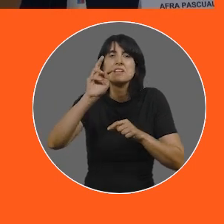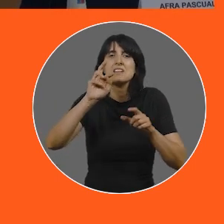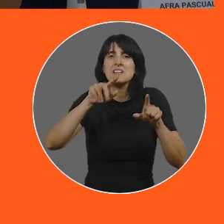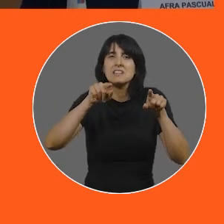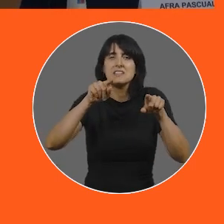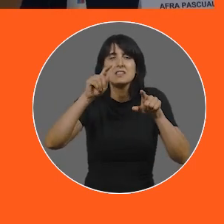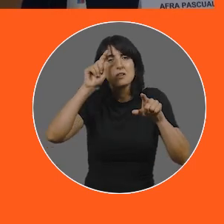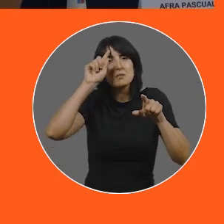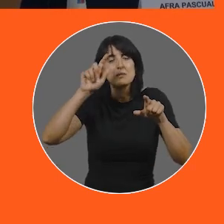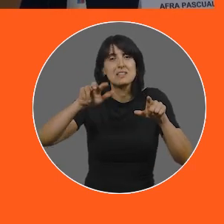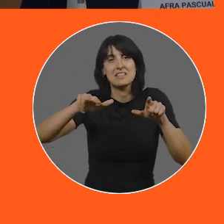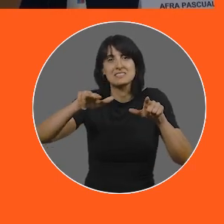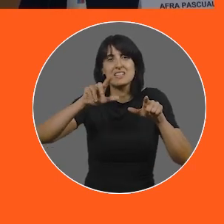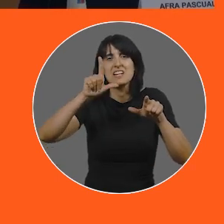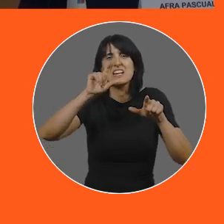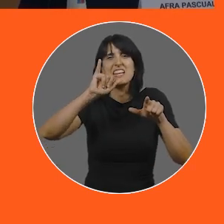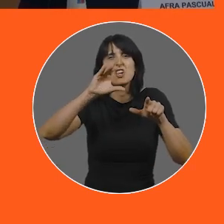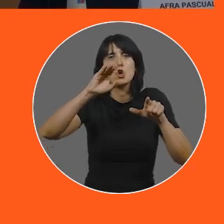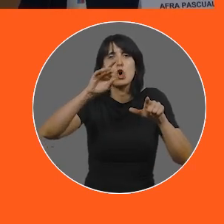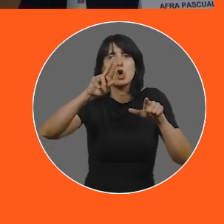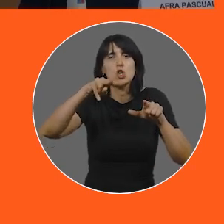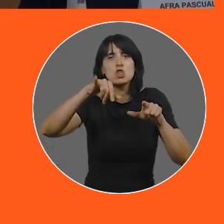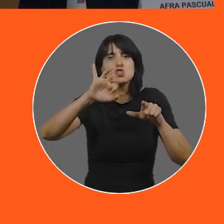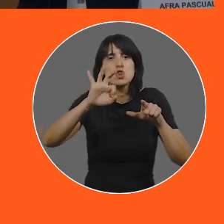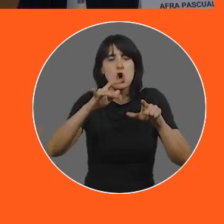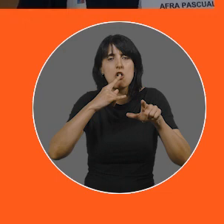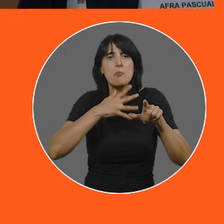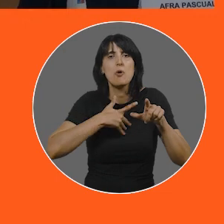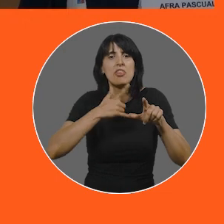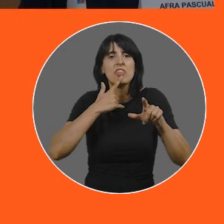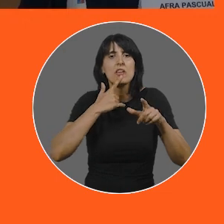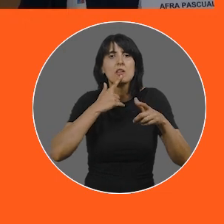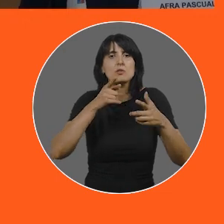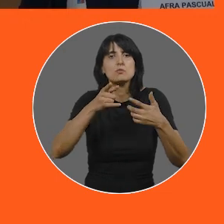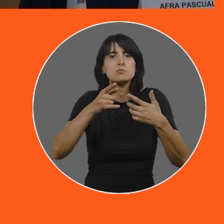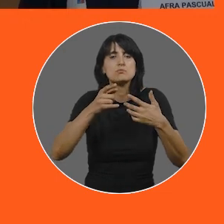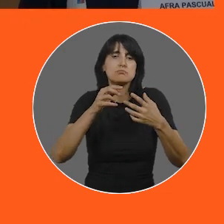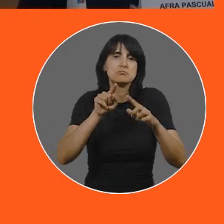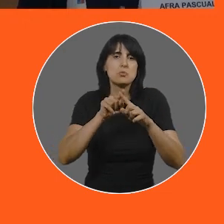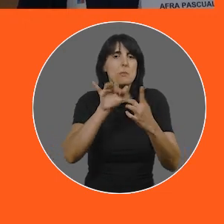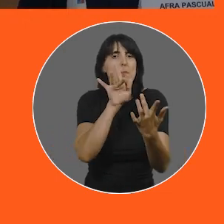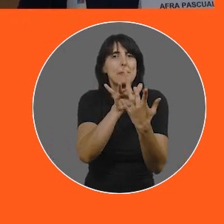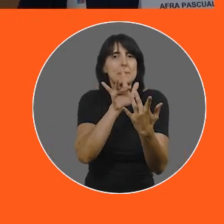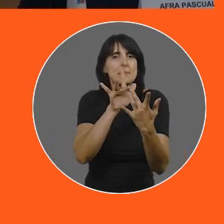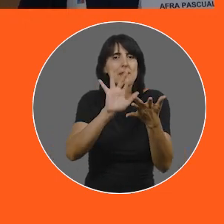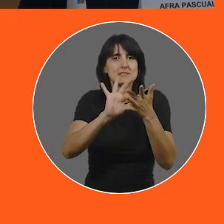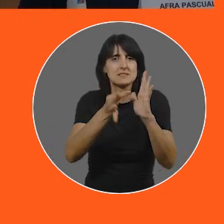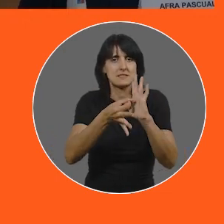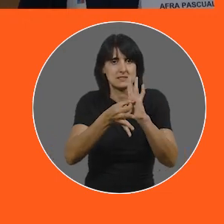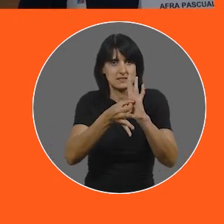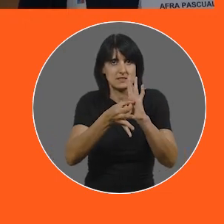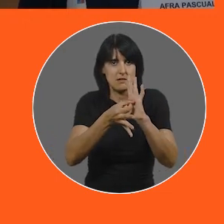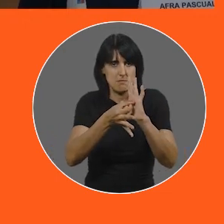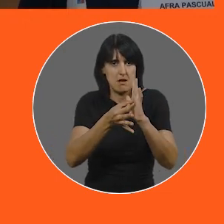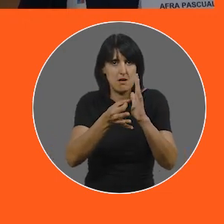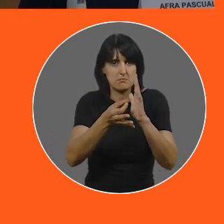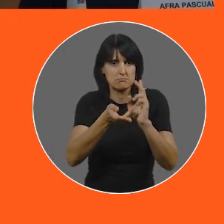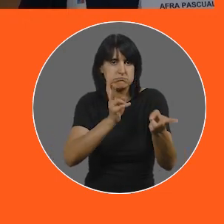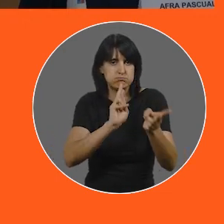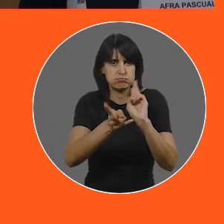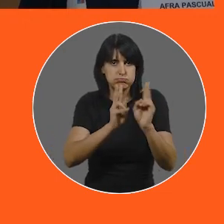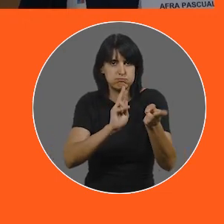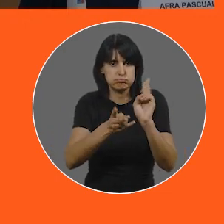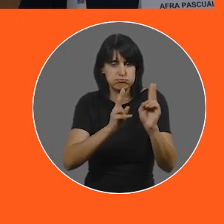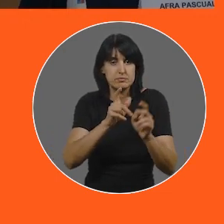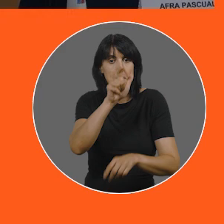els licornios, que es diu en castellà, que permet interactuar amb el sistema. Totes aquestes ajudes tècniques permeten a persones